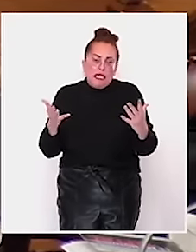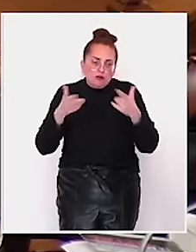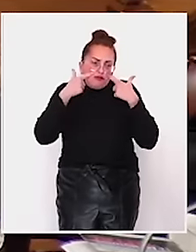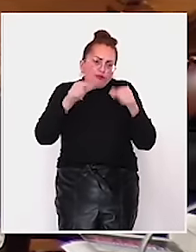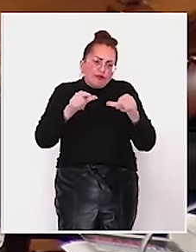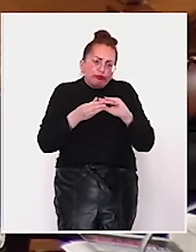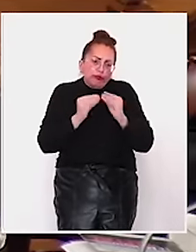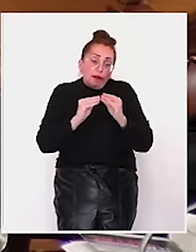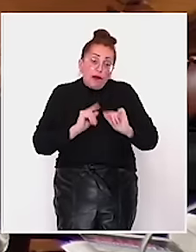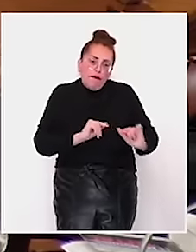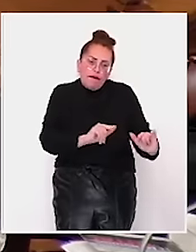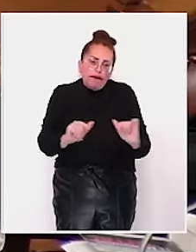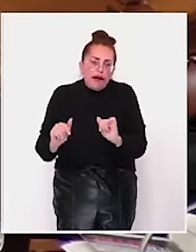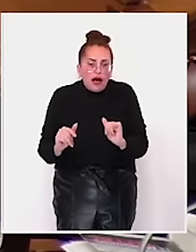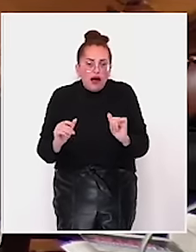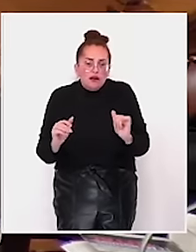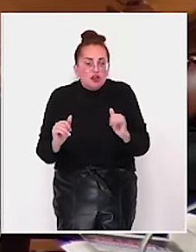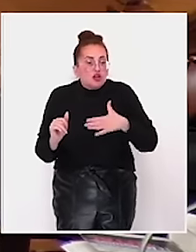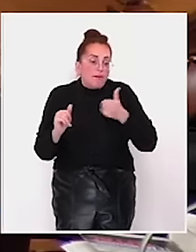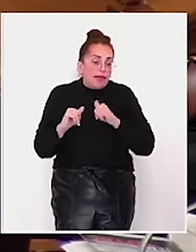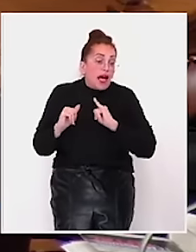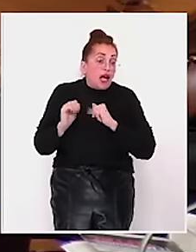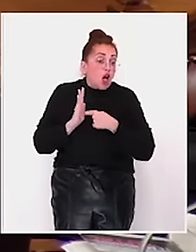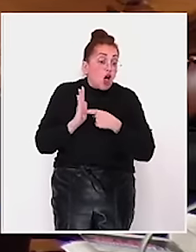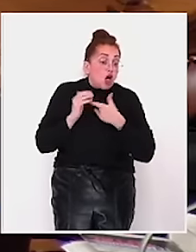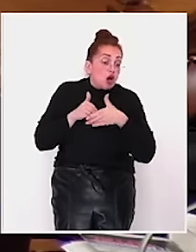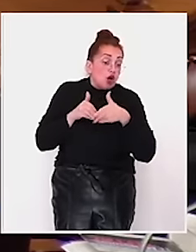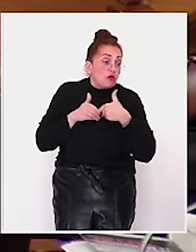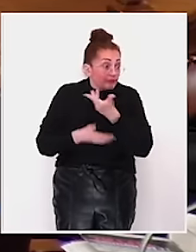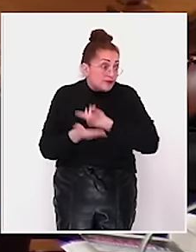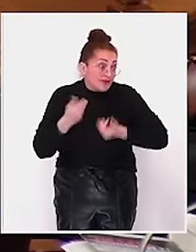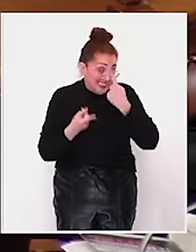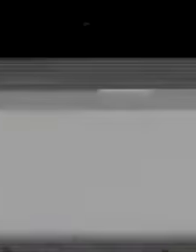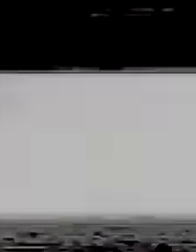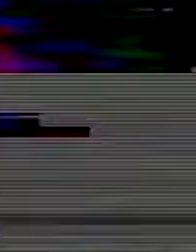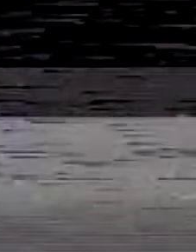soucis, et ça serait intéressant qu'il puisse y avoir à un moment donné une discussion sur cette question-là.